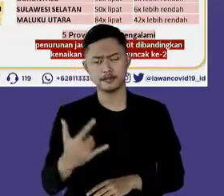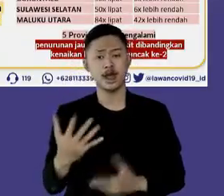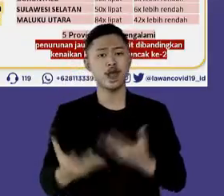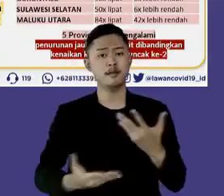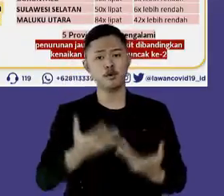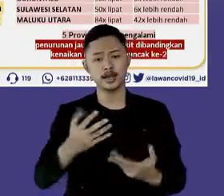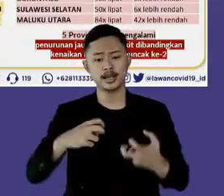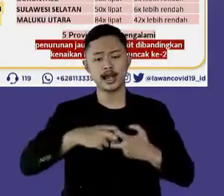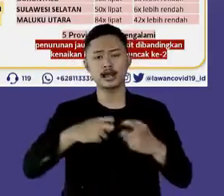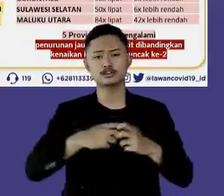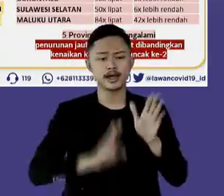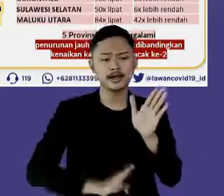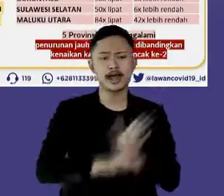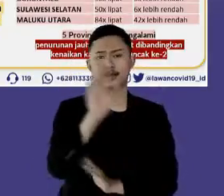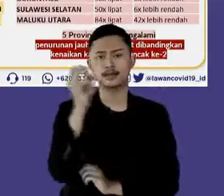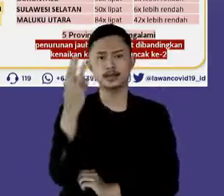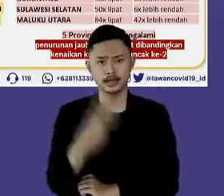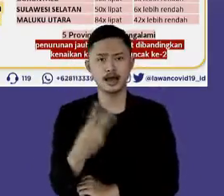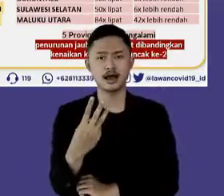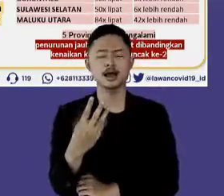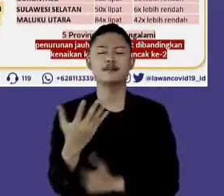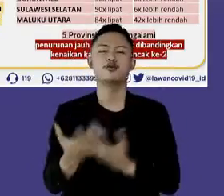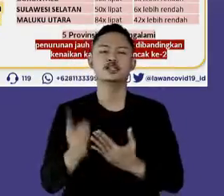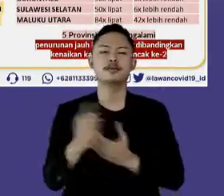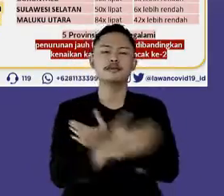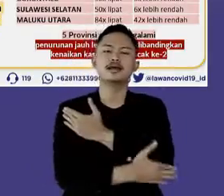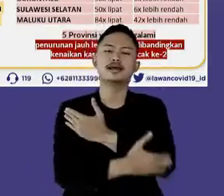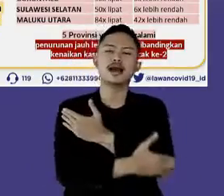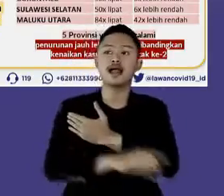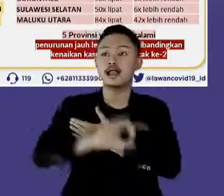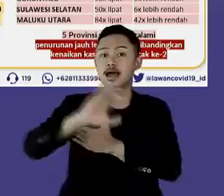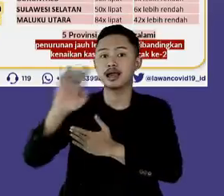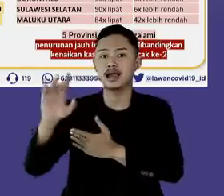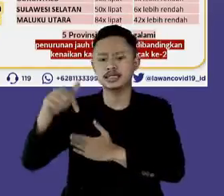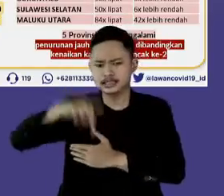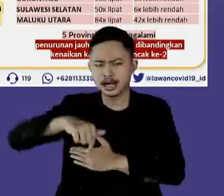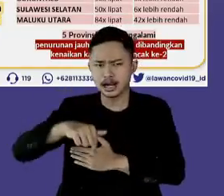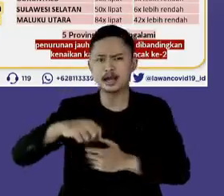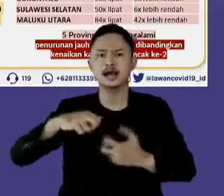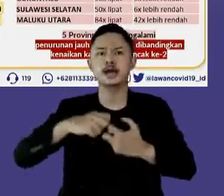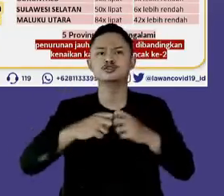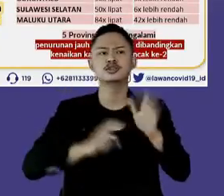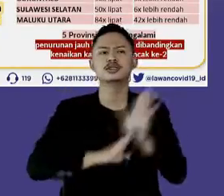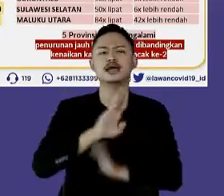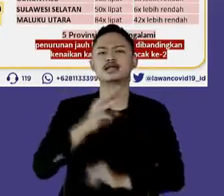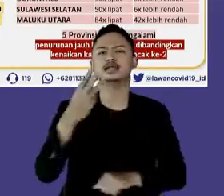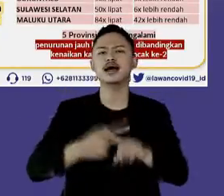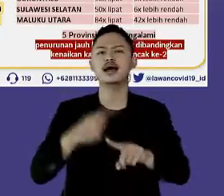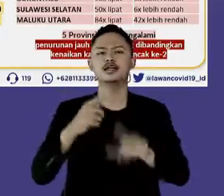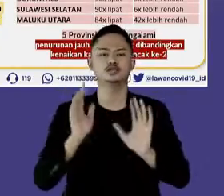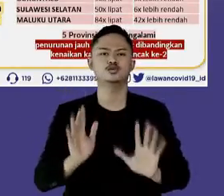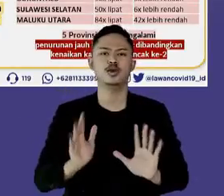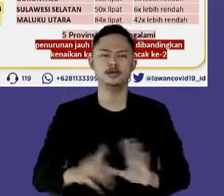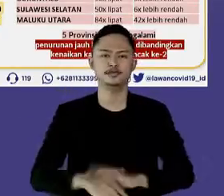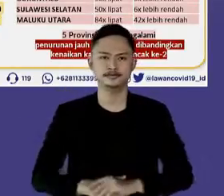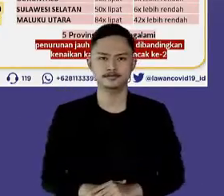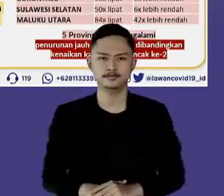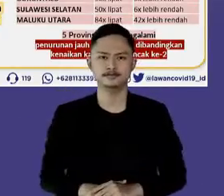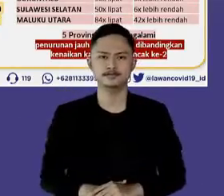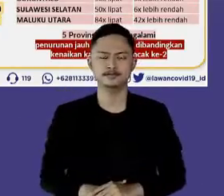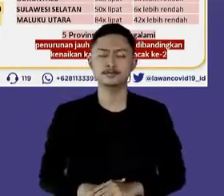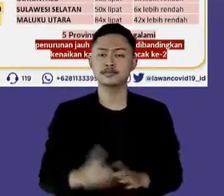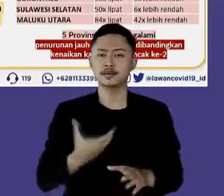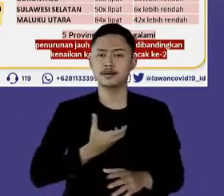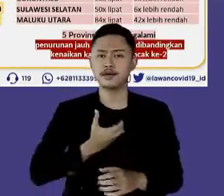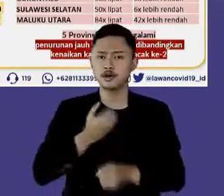lonjakan ketiga karena beberapa negara dan dunia sedang mengalaminya saat ini Hai selain itu saya juga